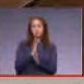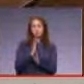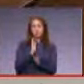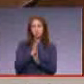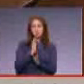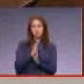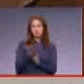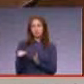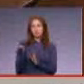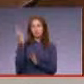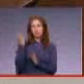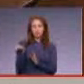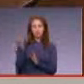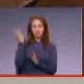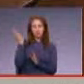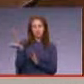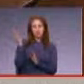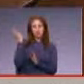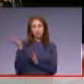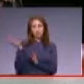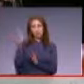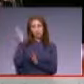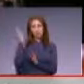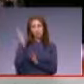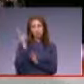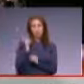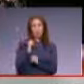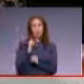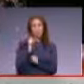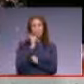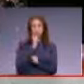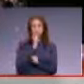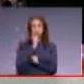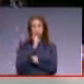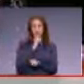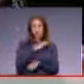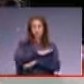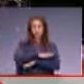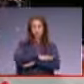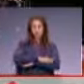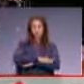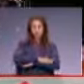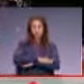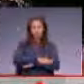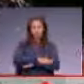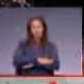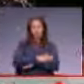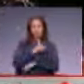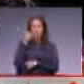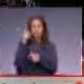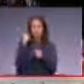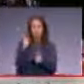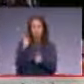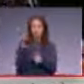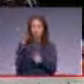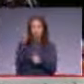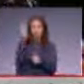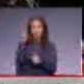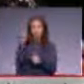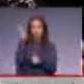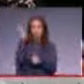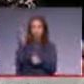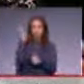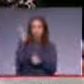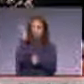جدا اللي هي في ست محترمة جدا بتعمل أدوار الستات الكبار اسمها يقولوا